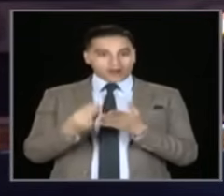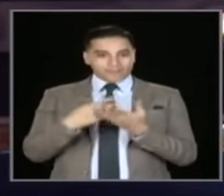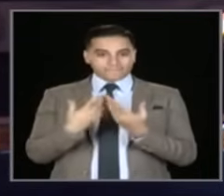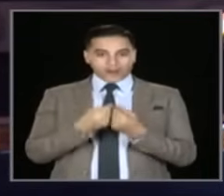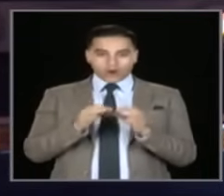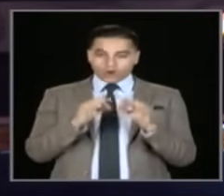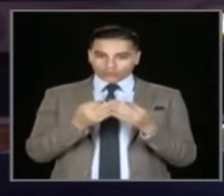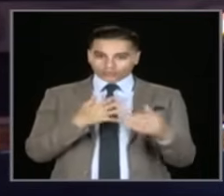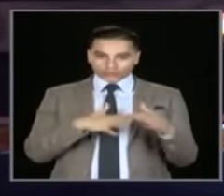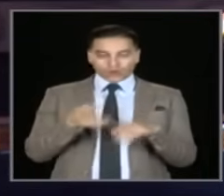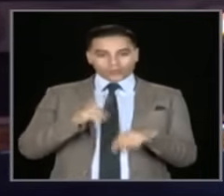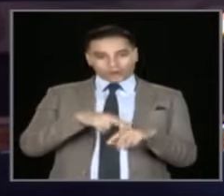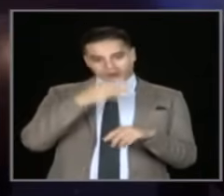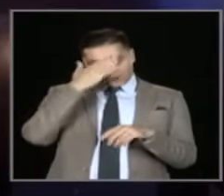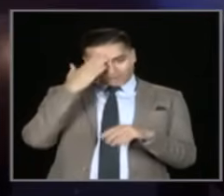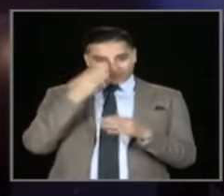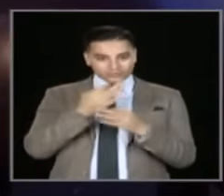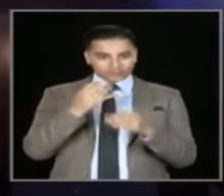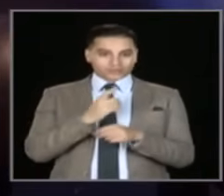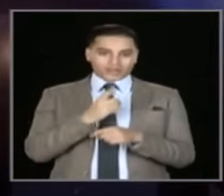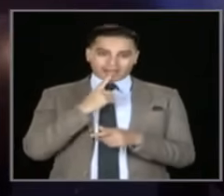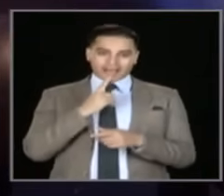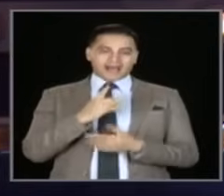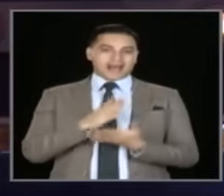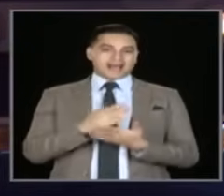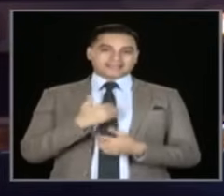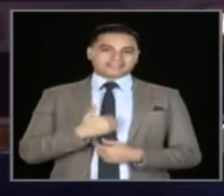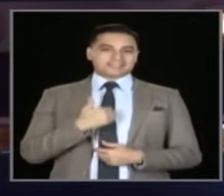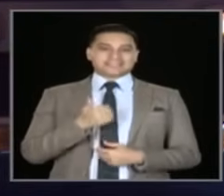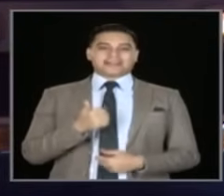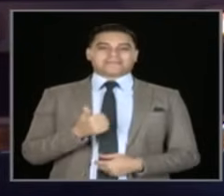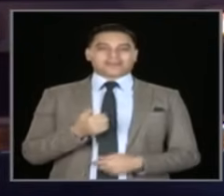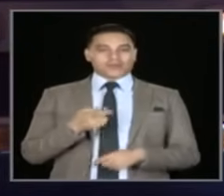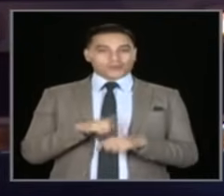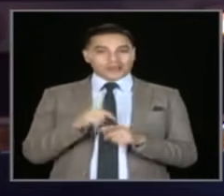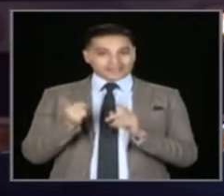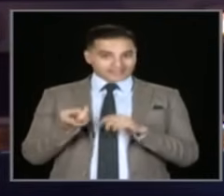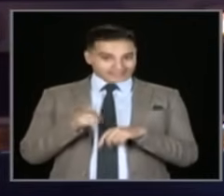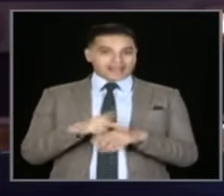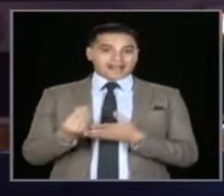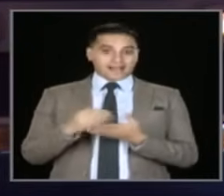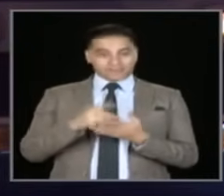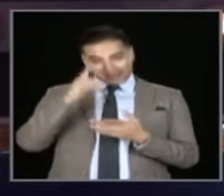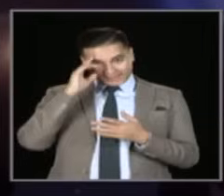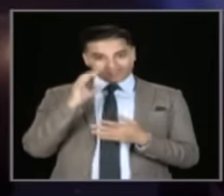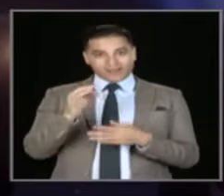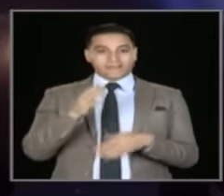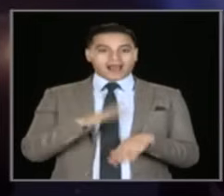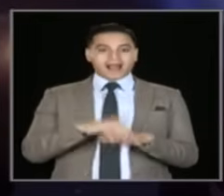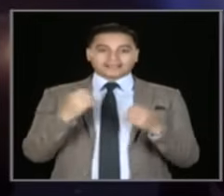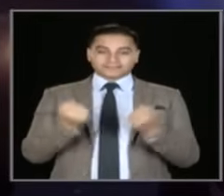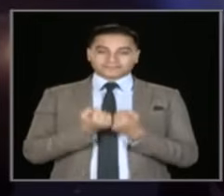للعيلة واكتسبتي خبرة. استاذ جميل جدا بصراحة. وبعد كده لما تشاركي تاني باذن الله هتبقي فاهمة. أيوة